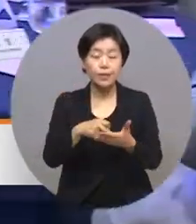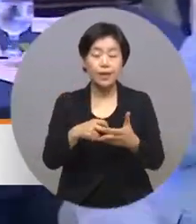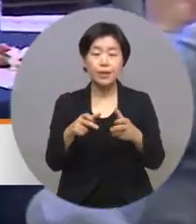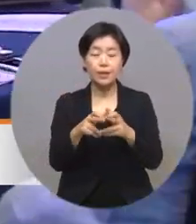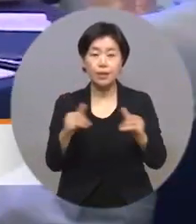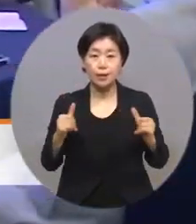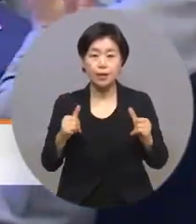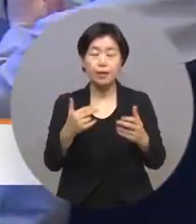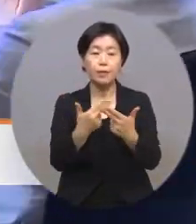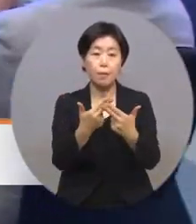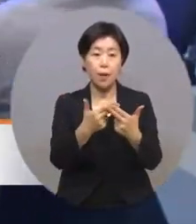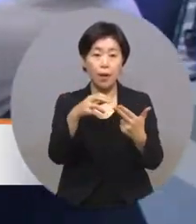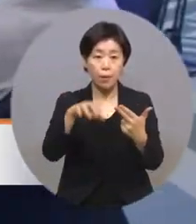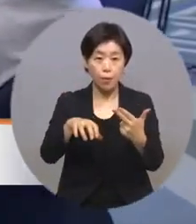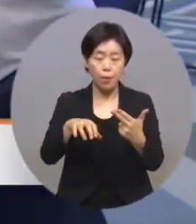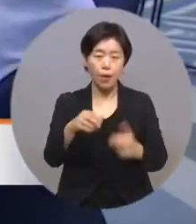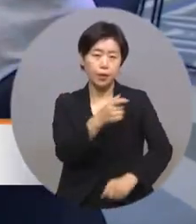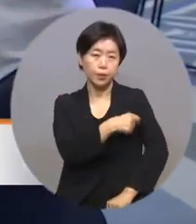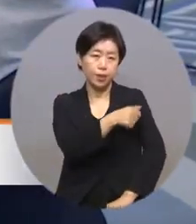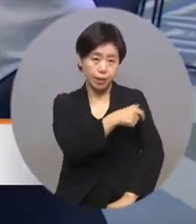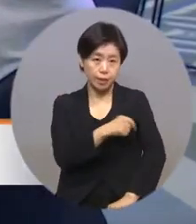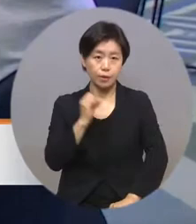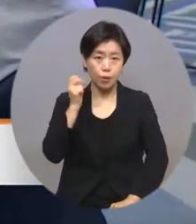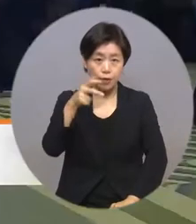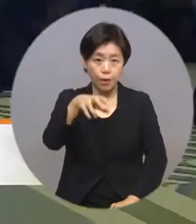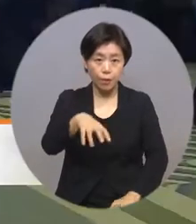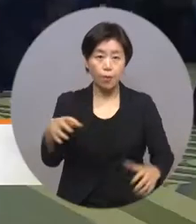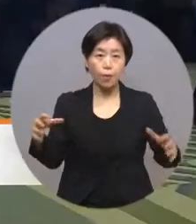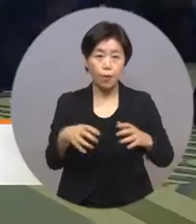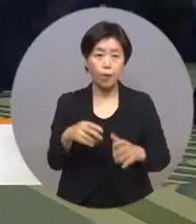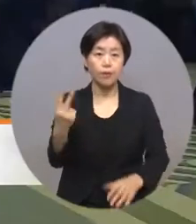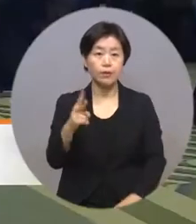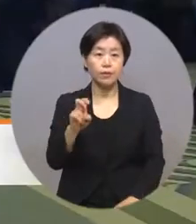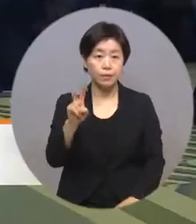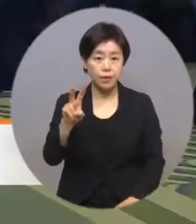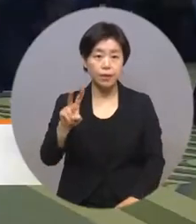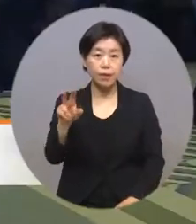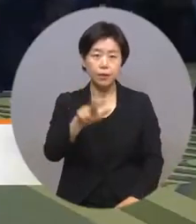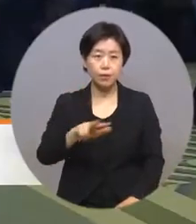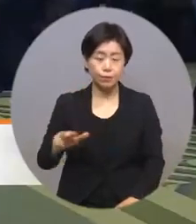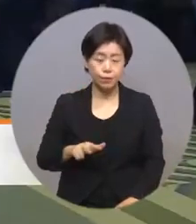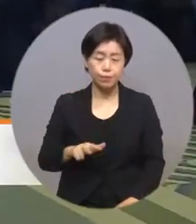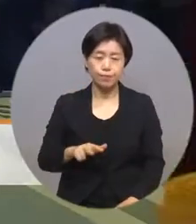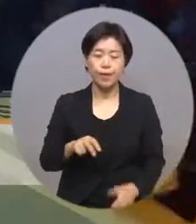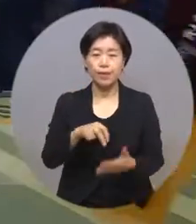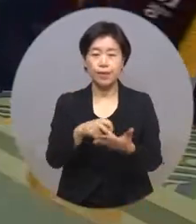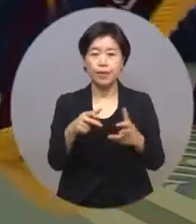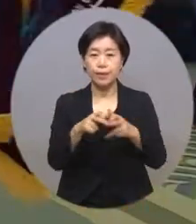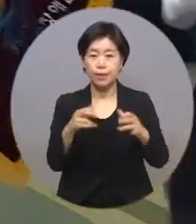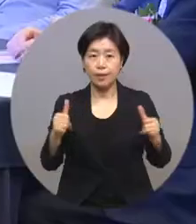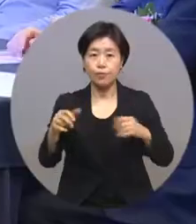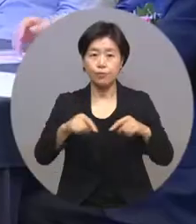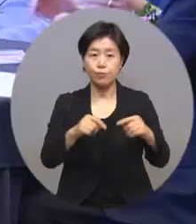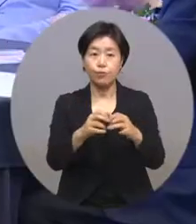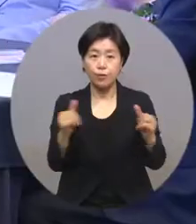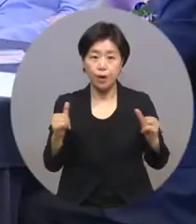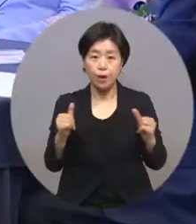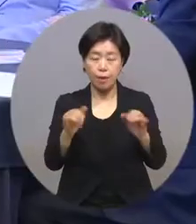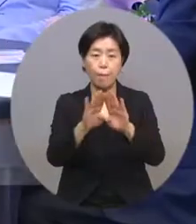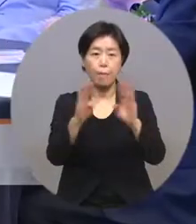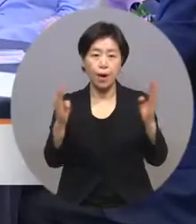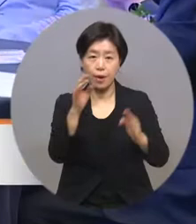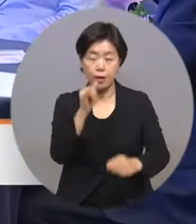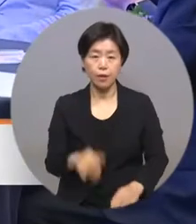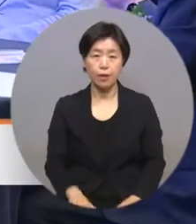그랜드 호텔 컨벤션 센터에서 2022 전국 지체장애인 지도자대회 개회식을 열었습니다. 16일까지